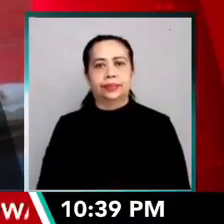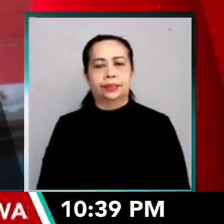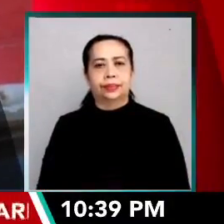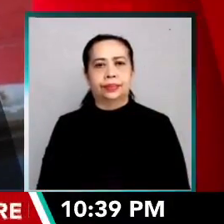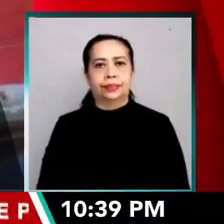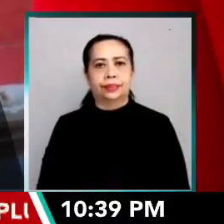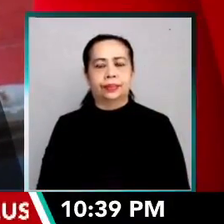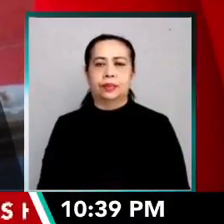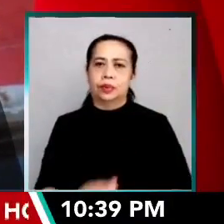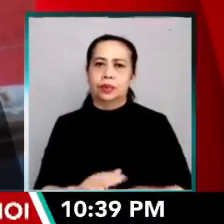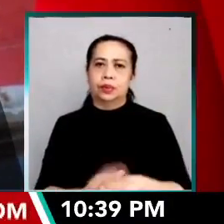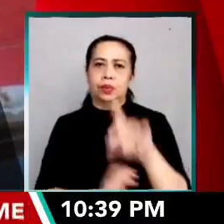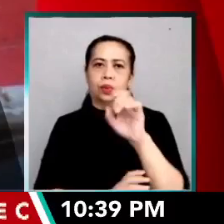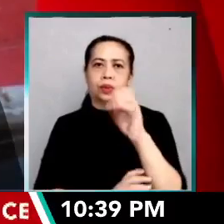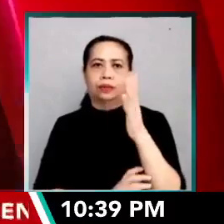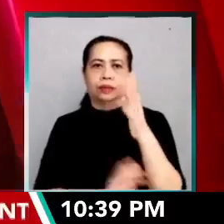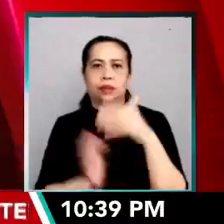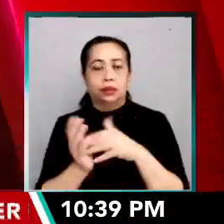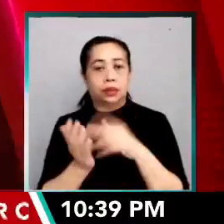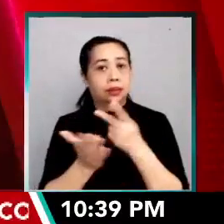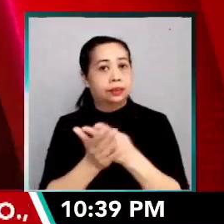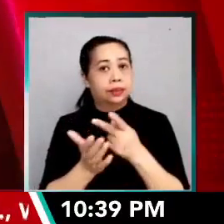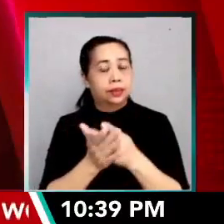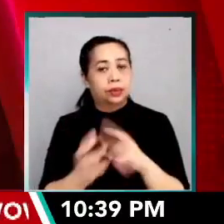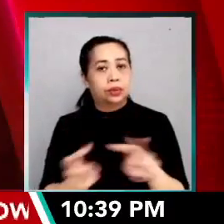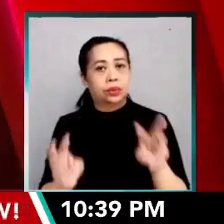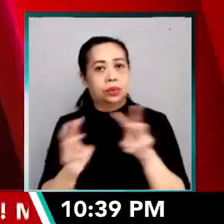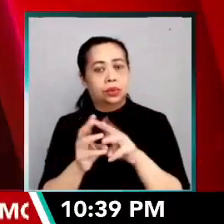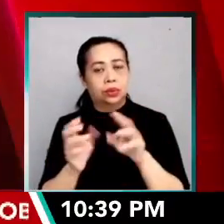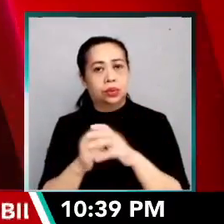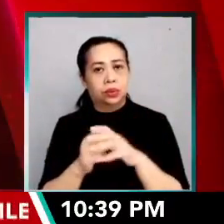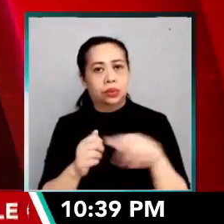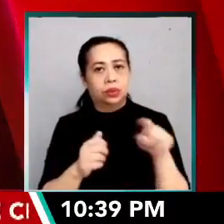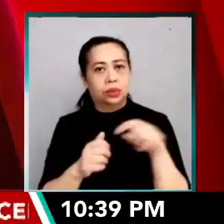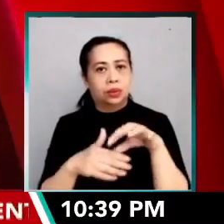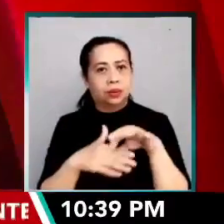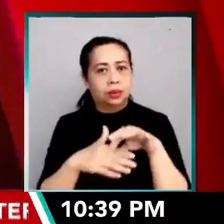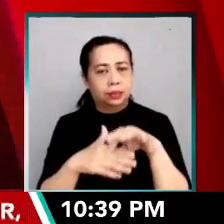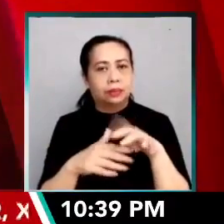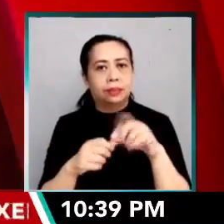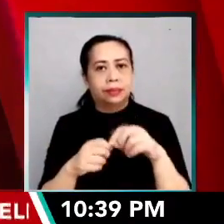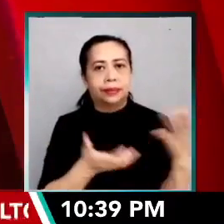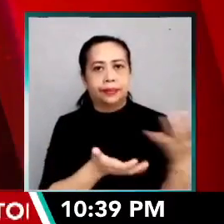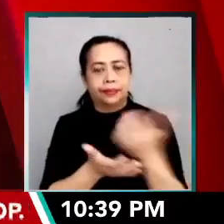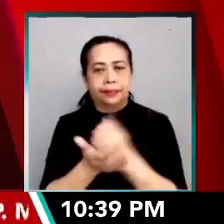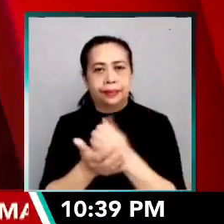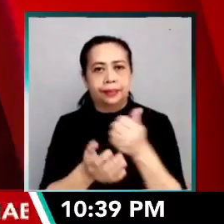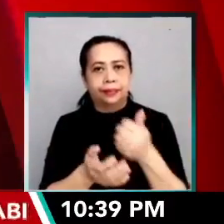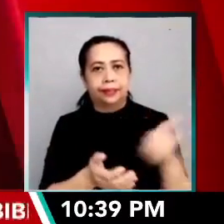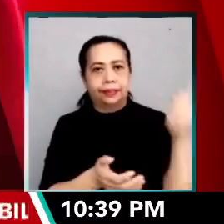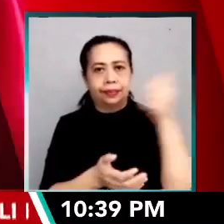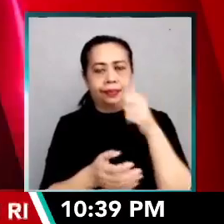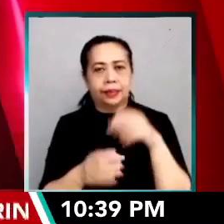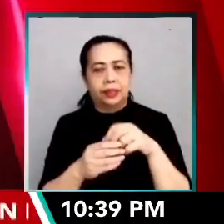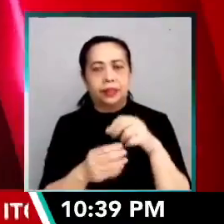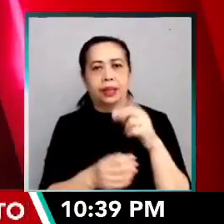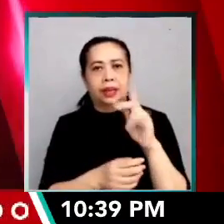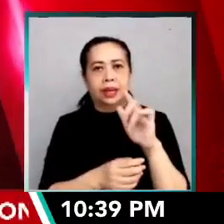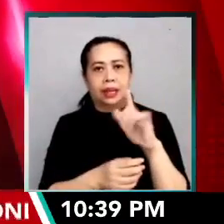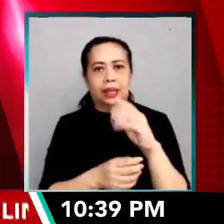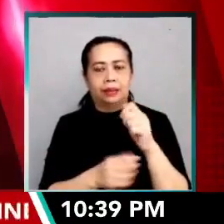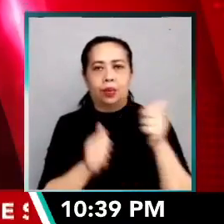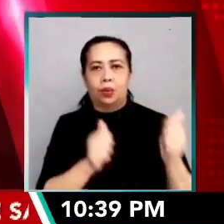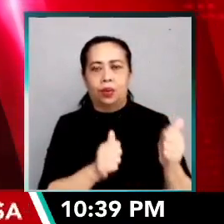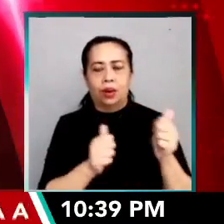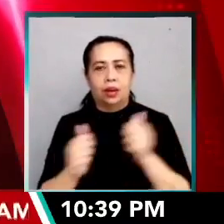Aabot sa 150,000 pesos na halaga ng assorted meat products ang kinumpiska ng motoridad sa Calibo, Aklan. Yan ay matapos na may report